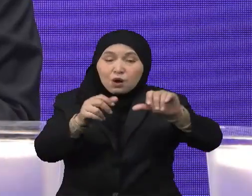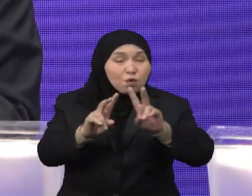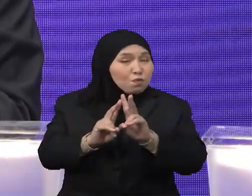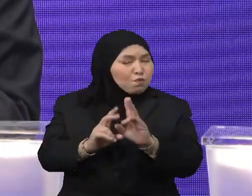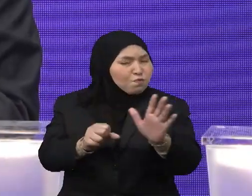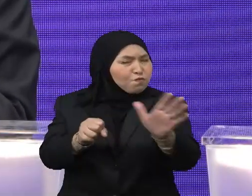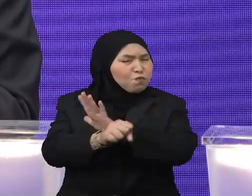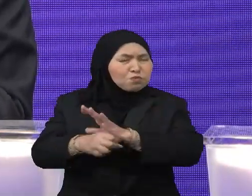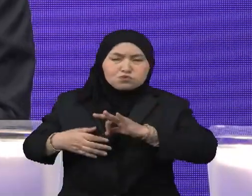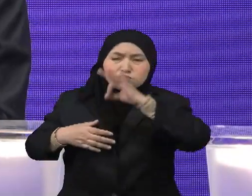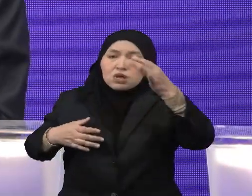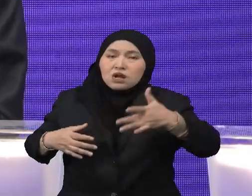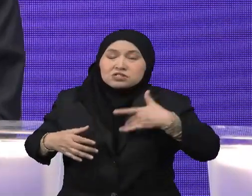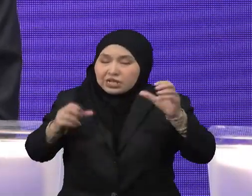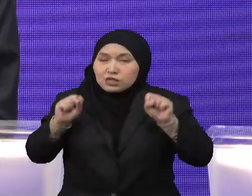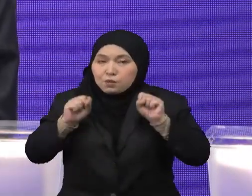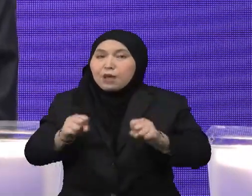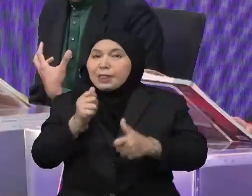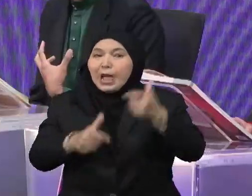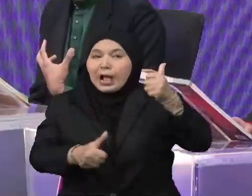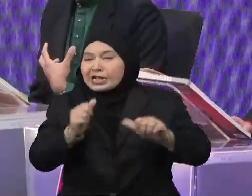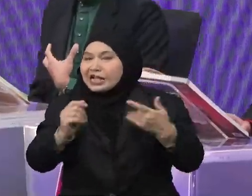semangat sehingga memiliki rasa banyak